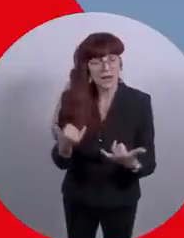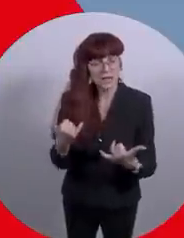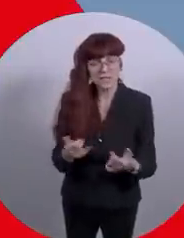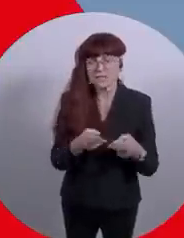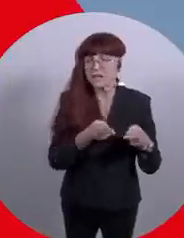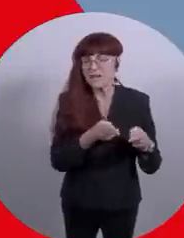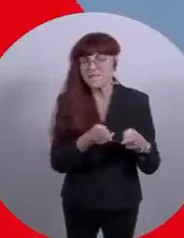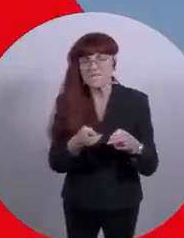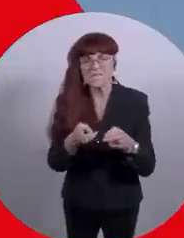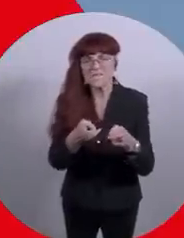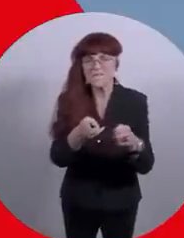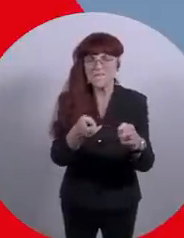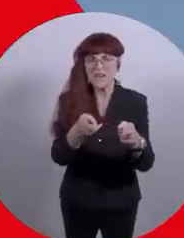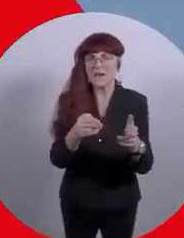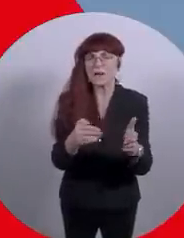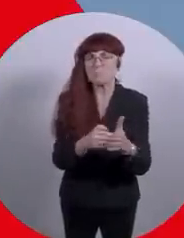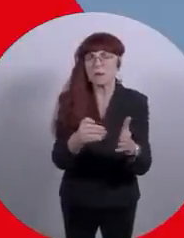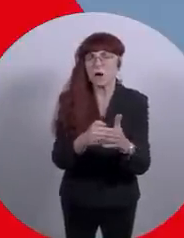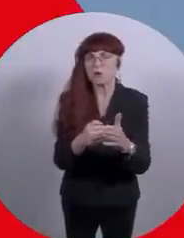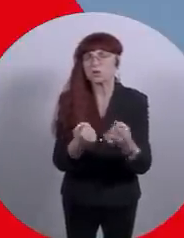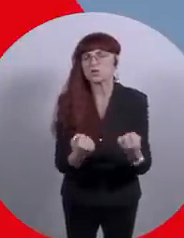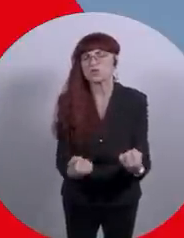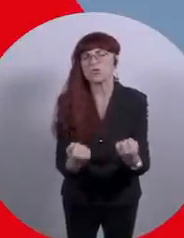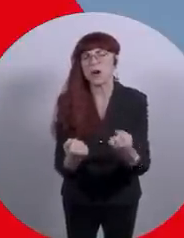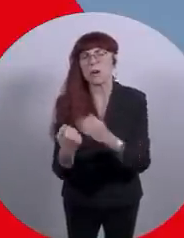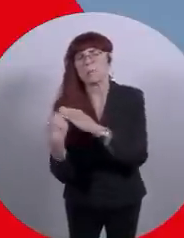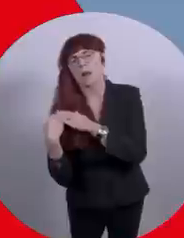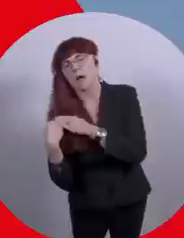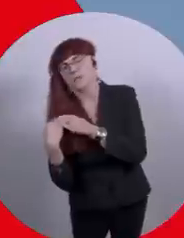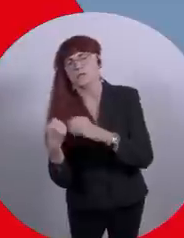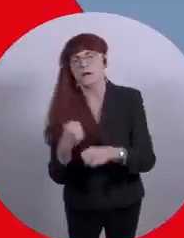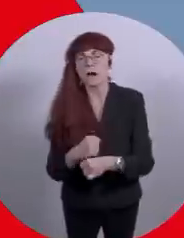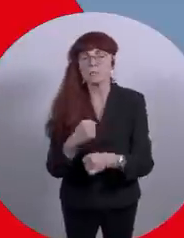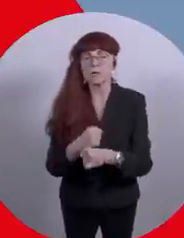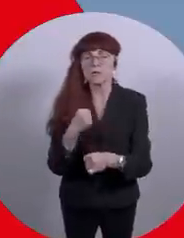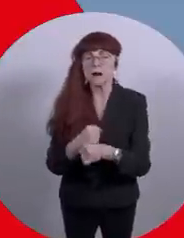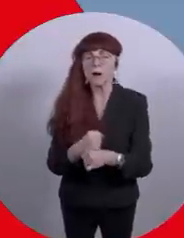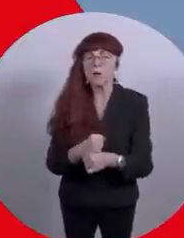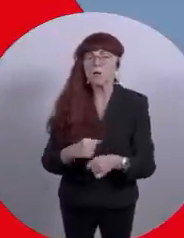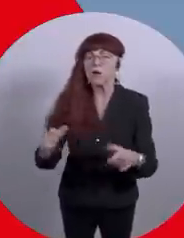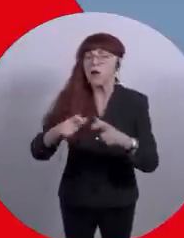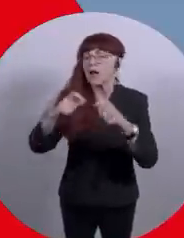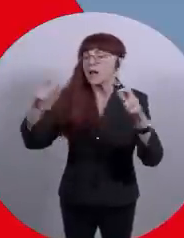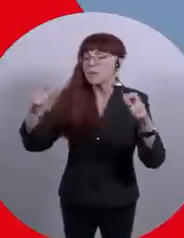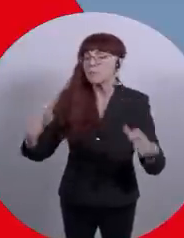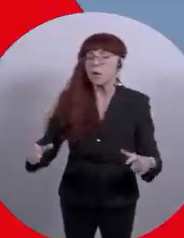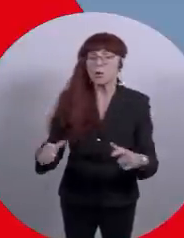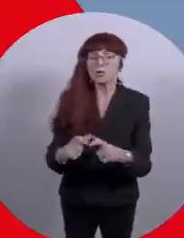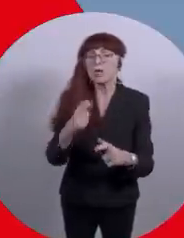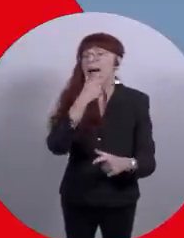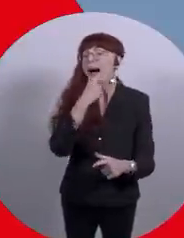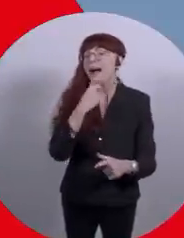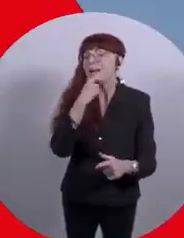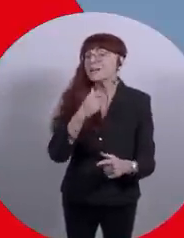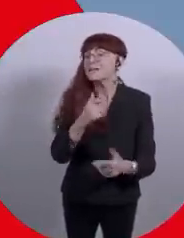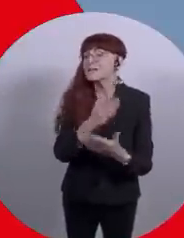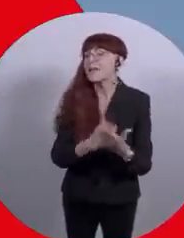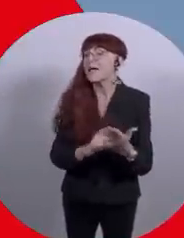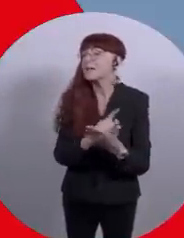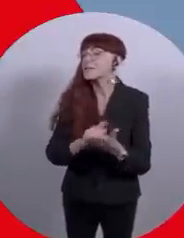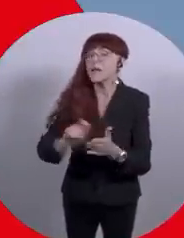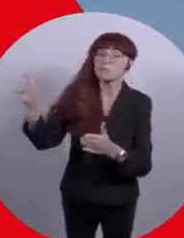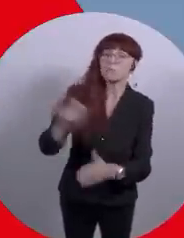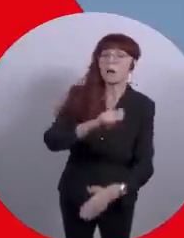aus der schwer belasteten Arbeit braucht als streichma die geblockte Ort das Teilzeit das ist die Antwort diese Regierung